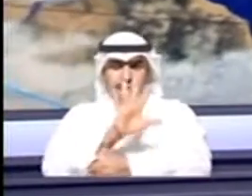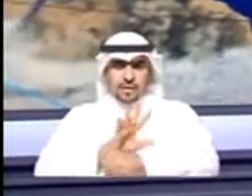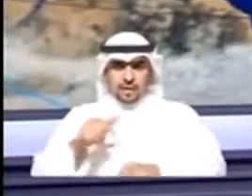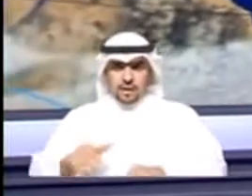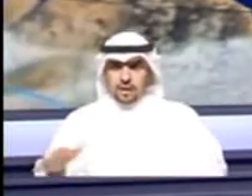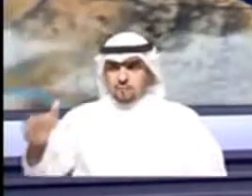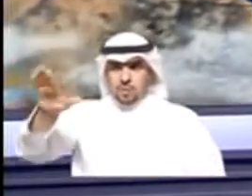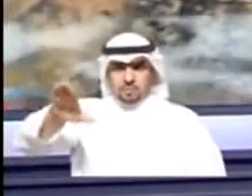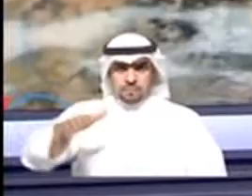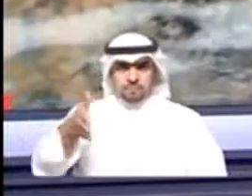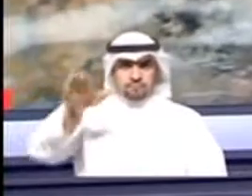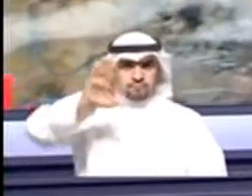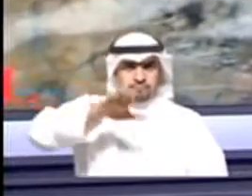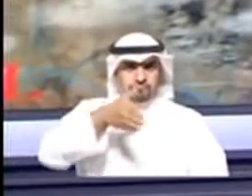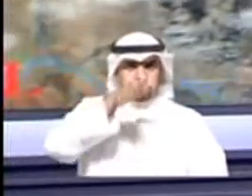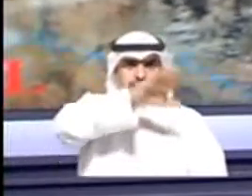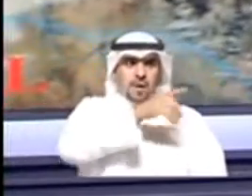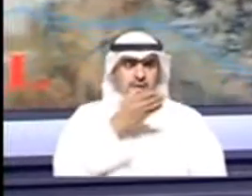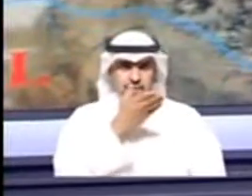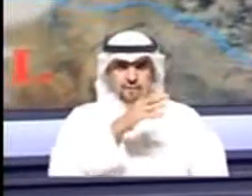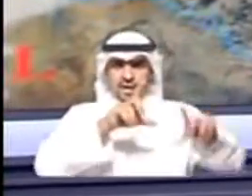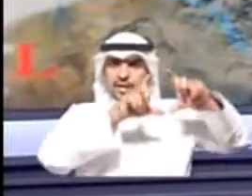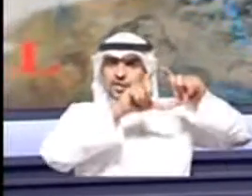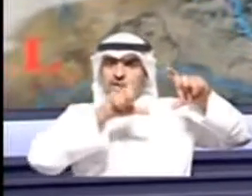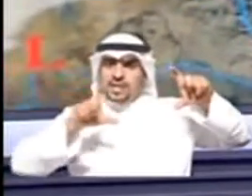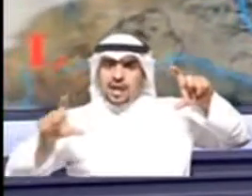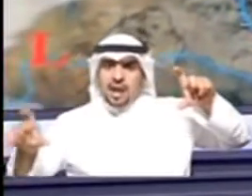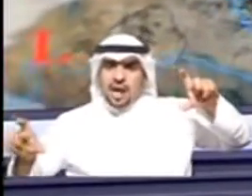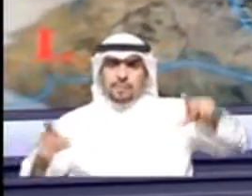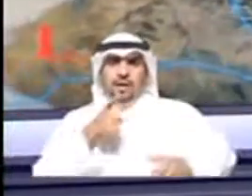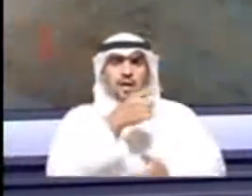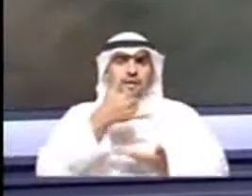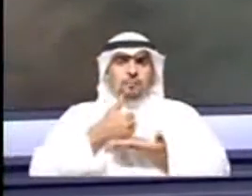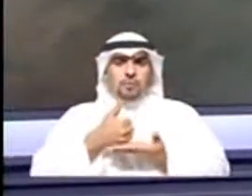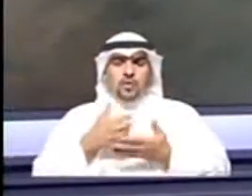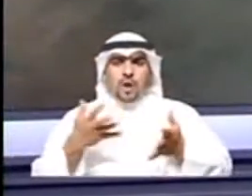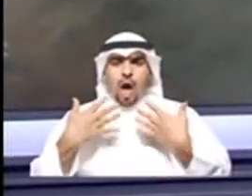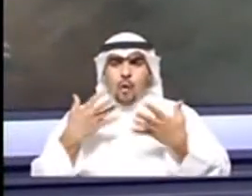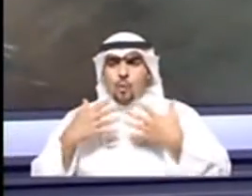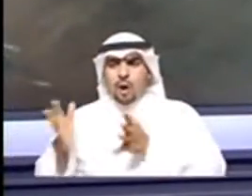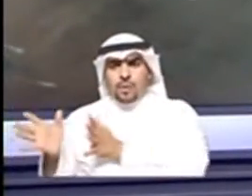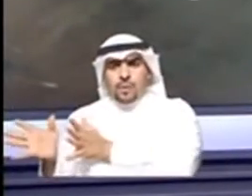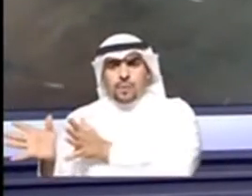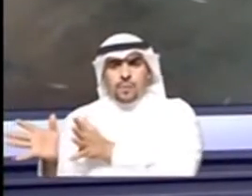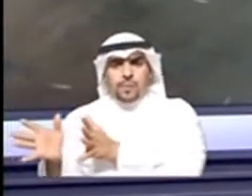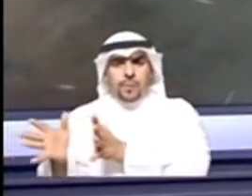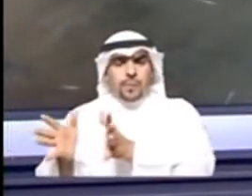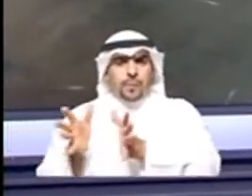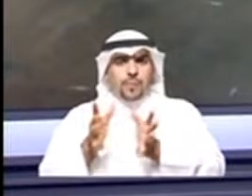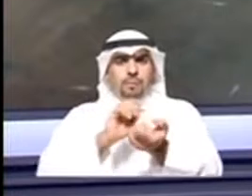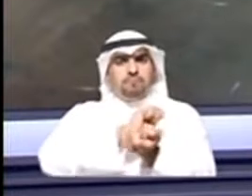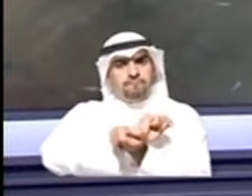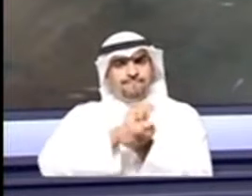المرتفعات والمنخفضات على أغلب المناطق في شبه الجزيرة العربية، مأثر علينا برياح متقلبة الاتجاه من حين إلى آخر،